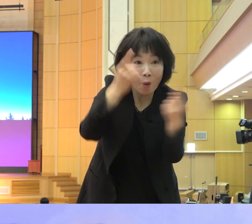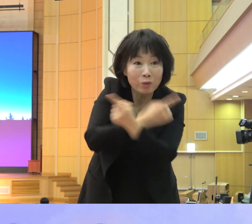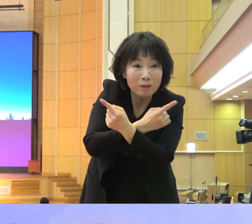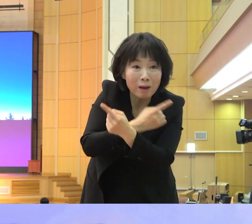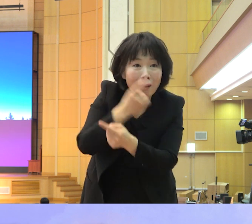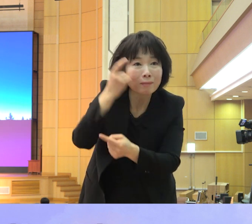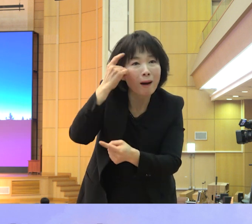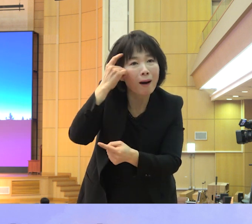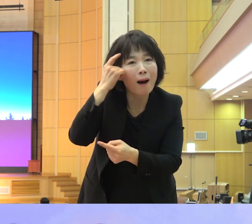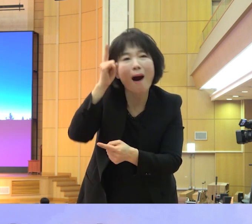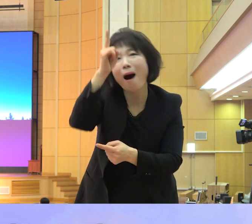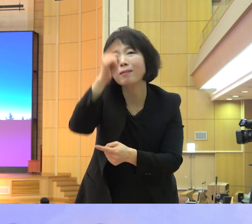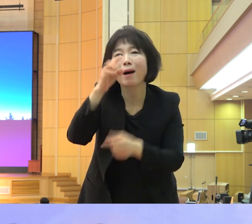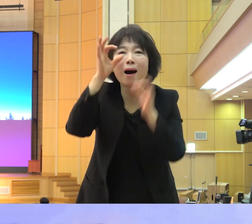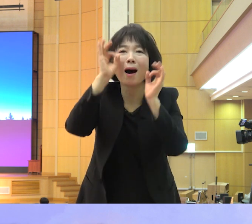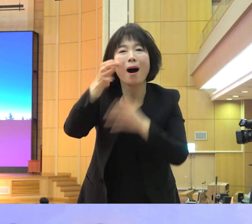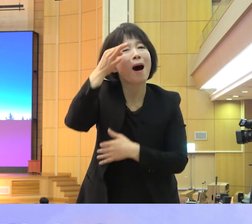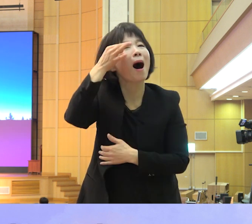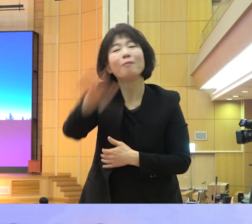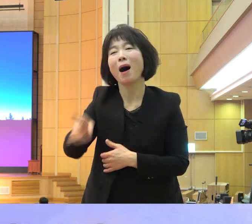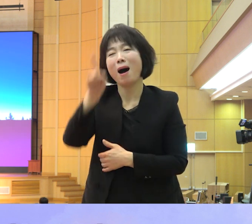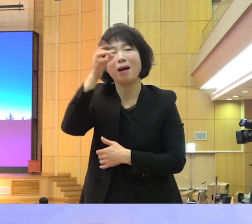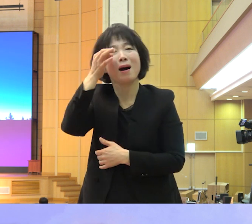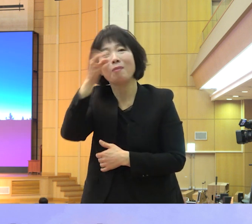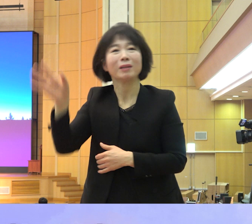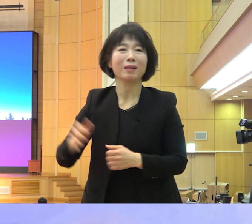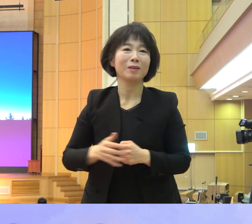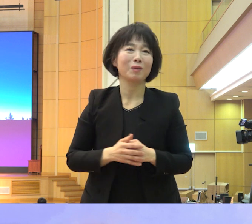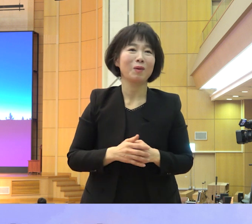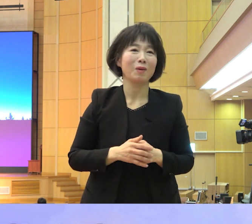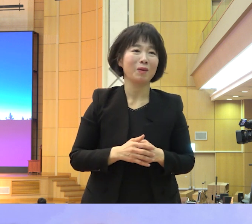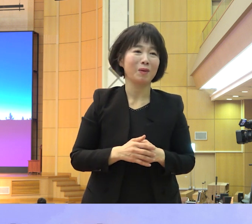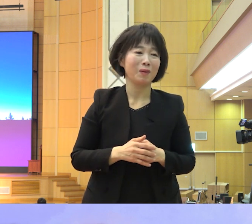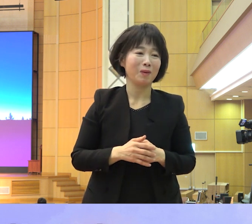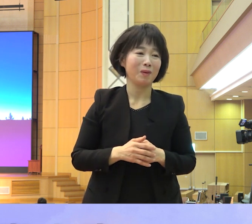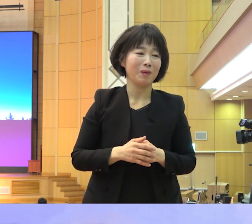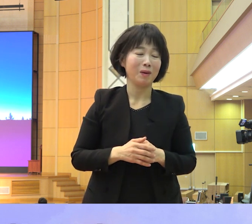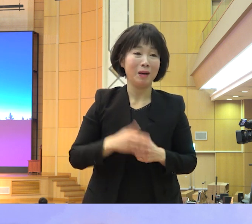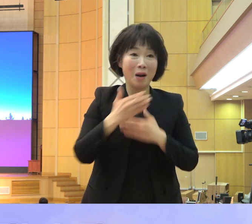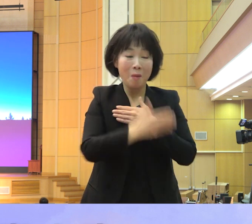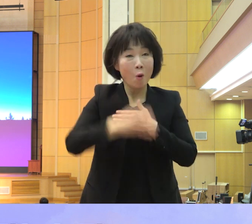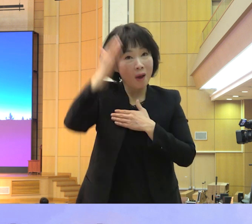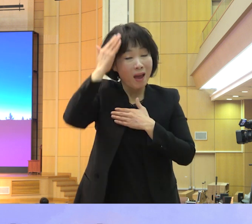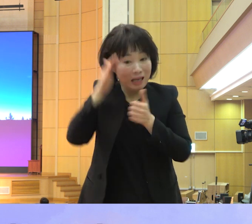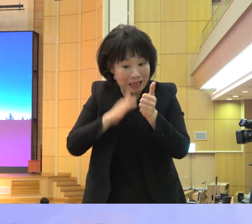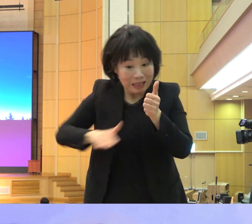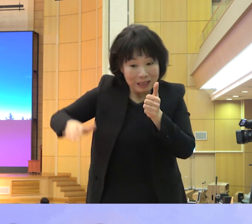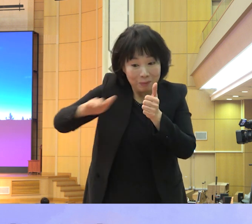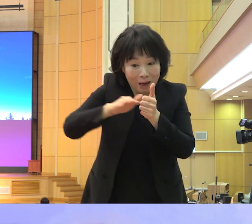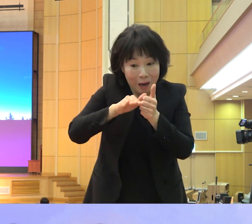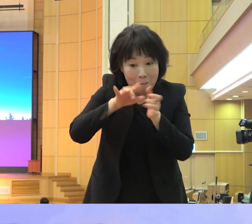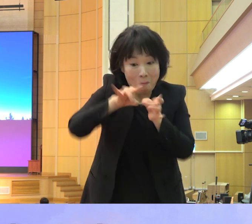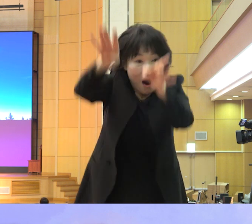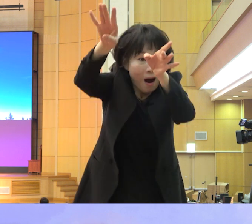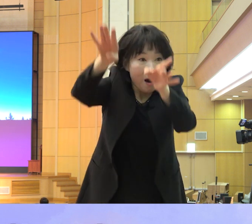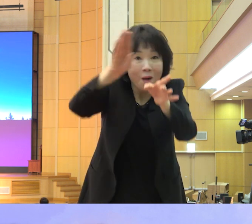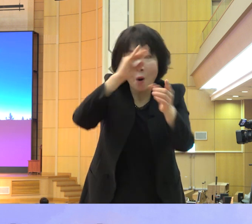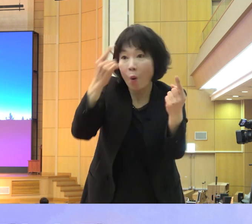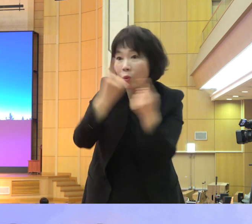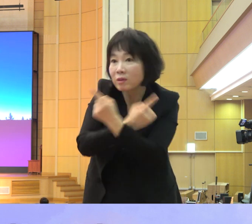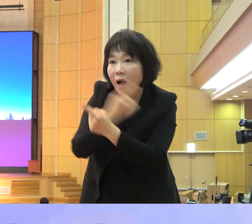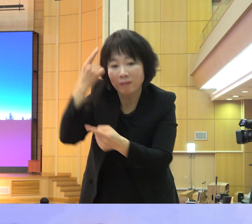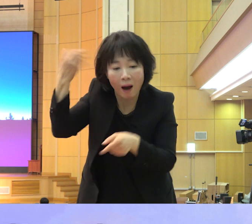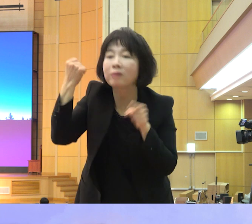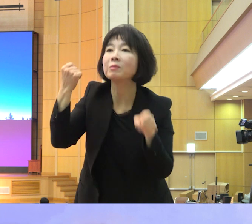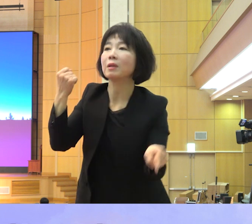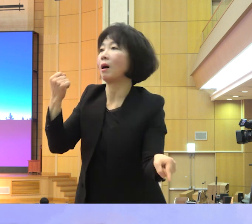없어요. 그렇게 믿지 않는데 그렇게 나을 리가 없잖아요. 그림자만 닿아도. 왜 이렇게 그림자만